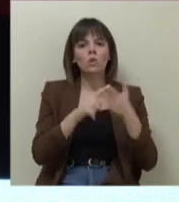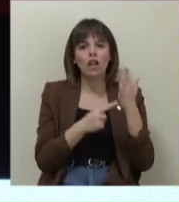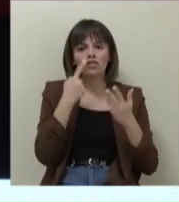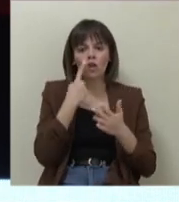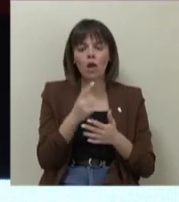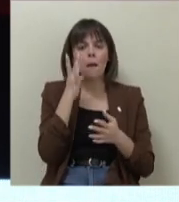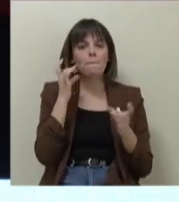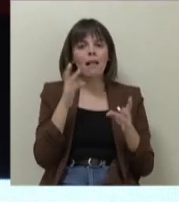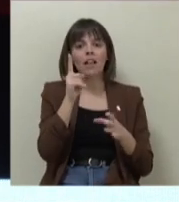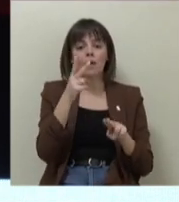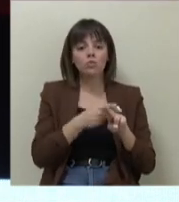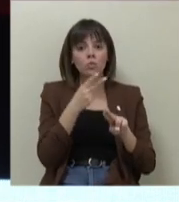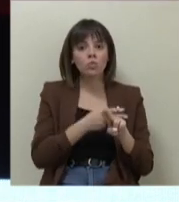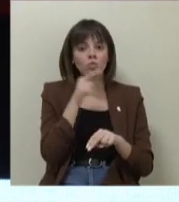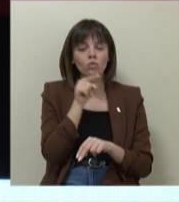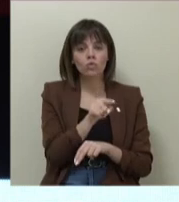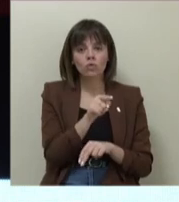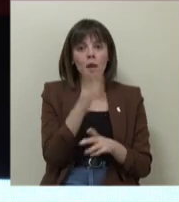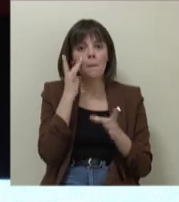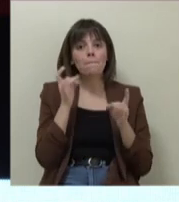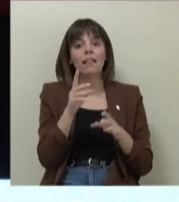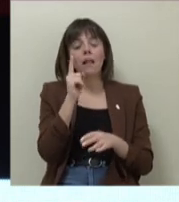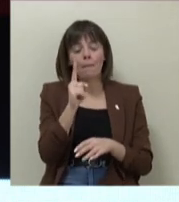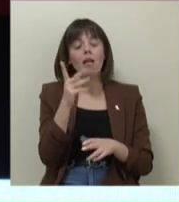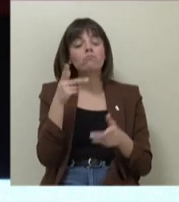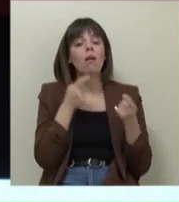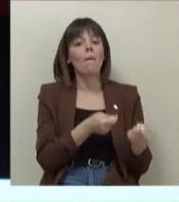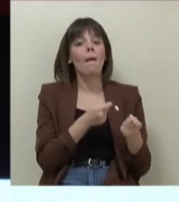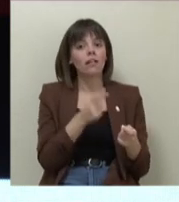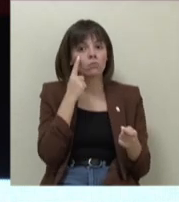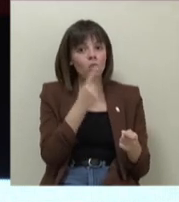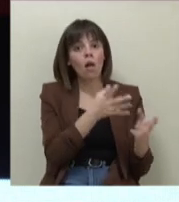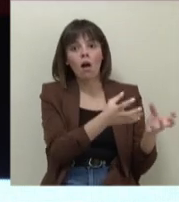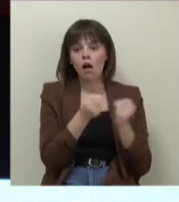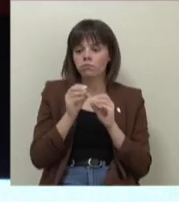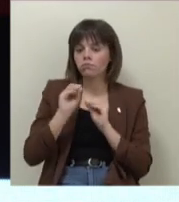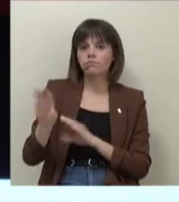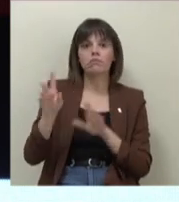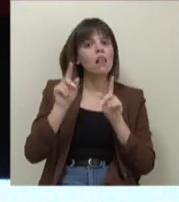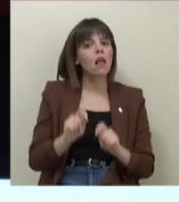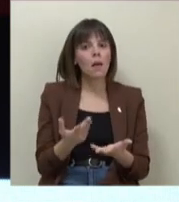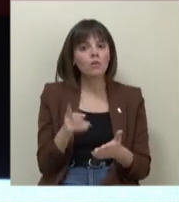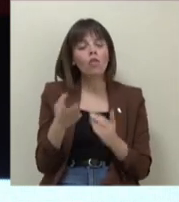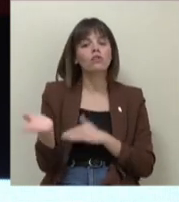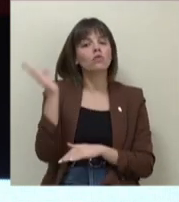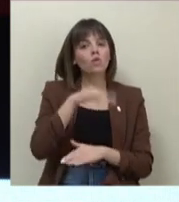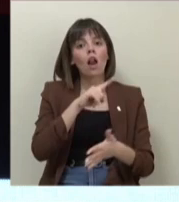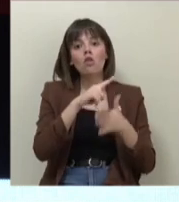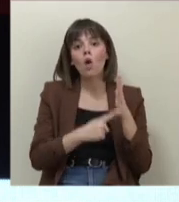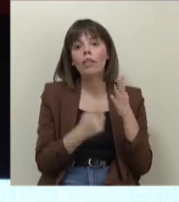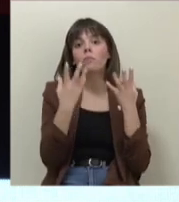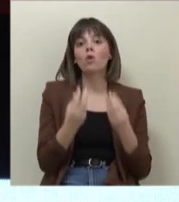Yöneticiler belirli bir kursa, belirli bir eğitime tabi tutulsunlar. Ondan sonra